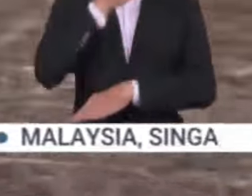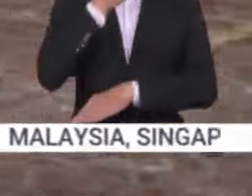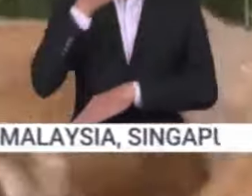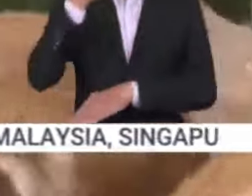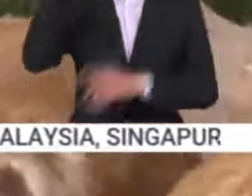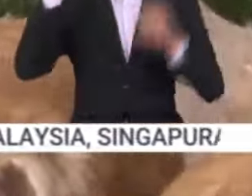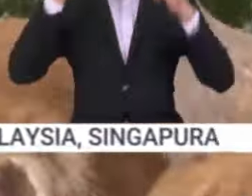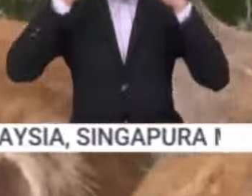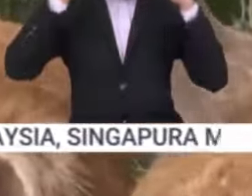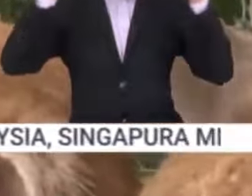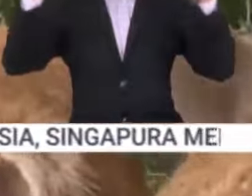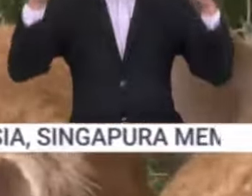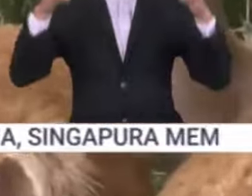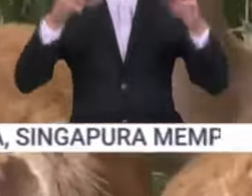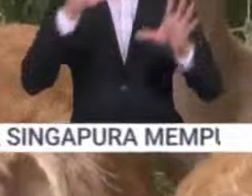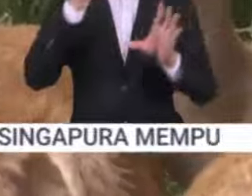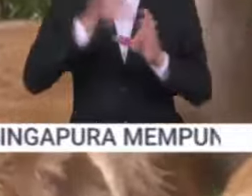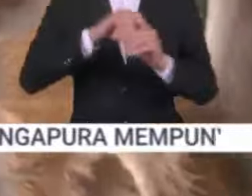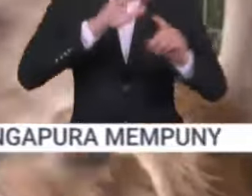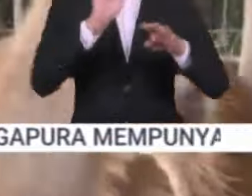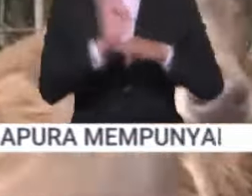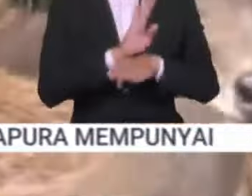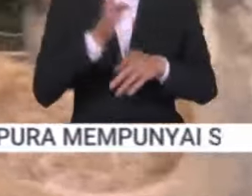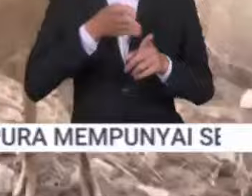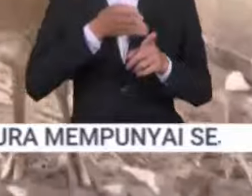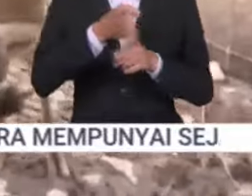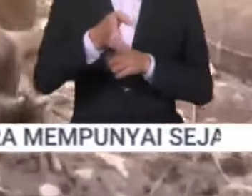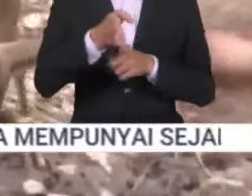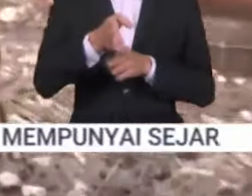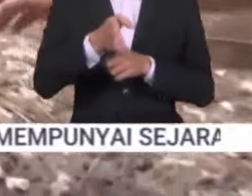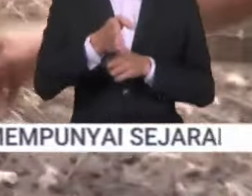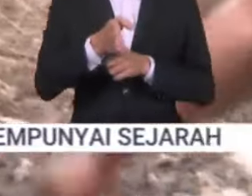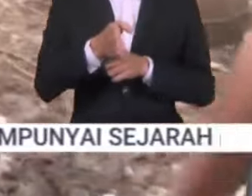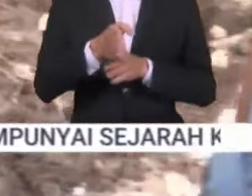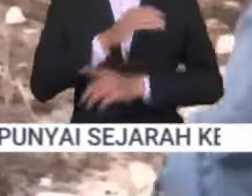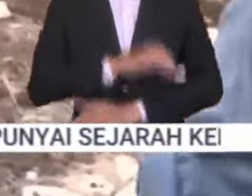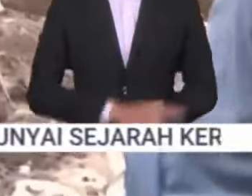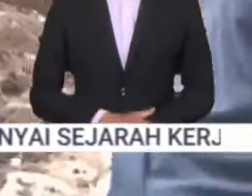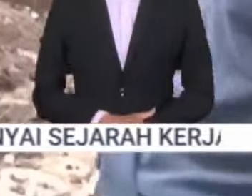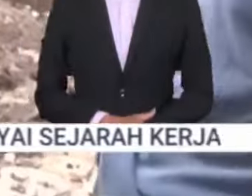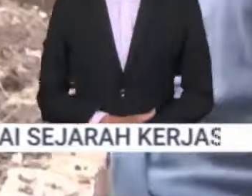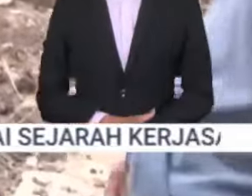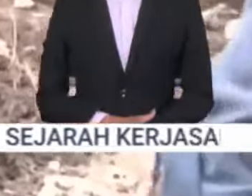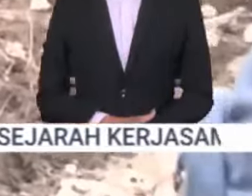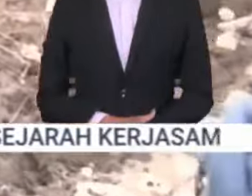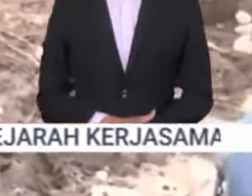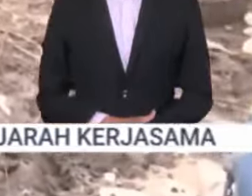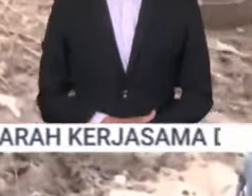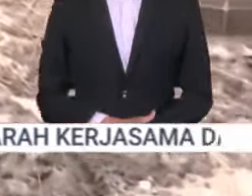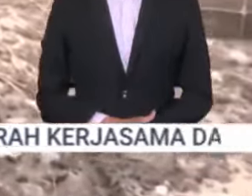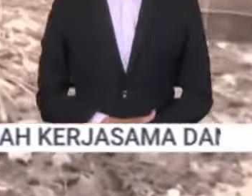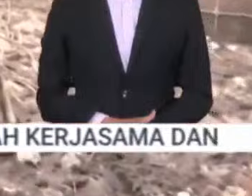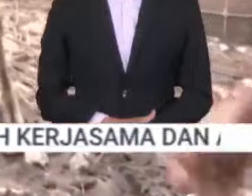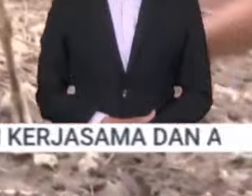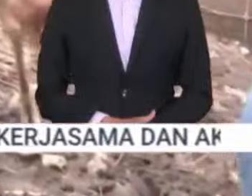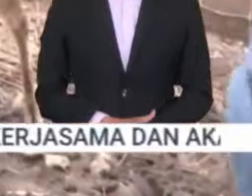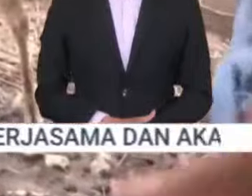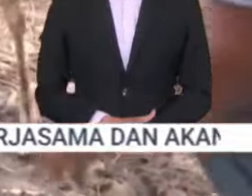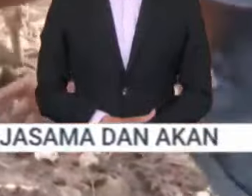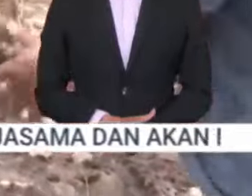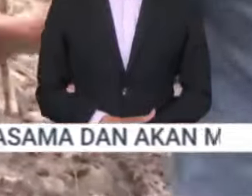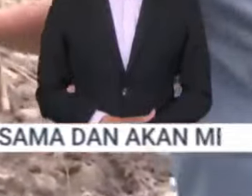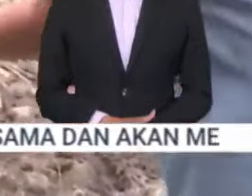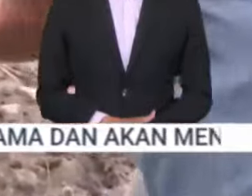berdaya maju dan berjaya dalam bidang perniagaan di Ceburi. Audi Momano, RTN.